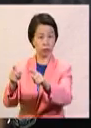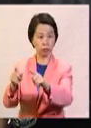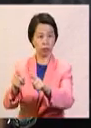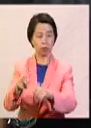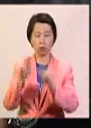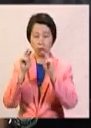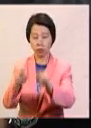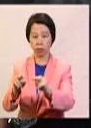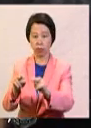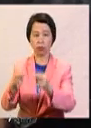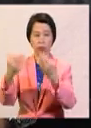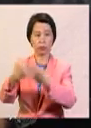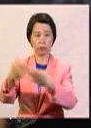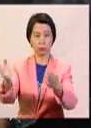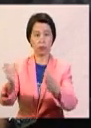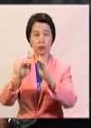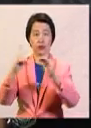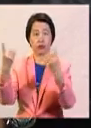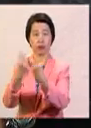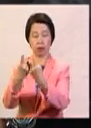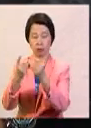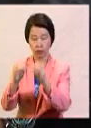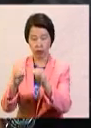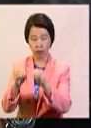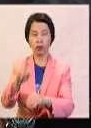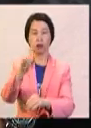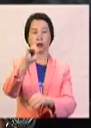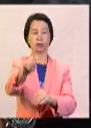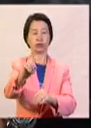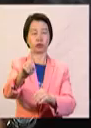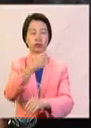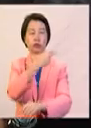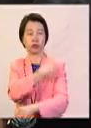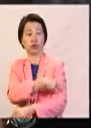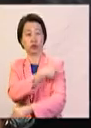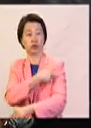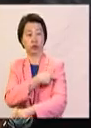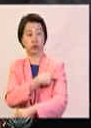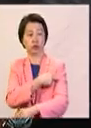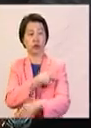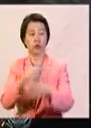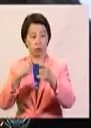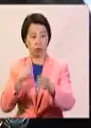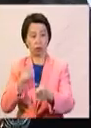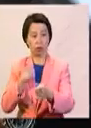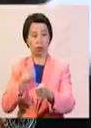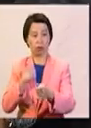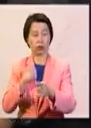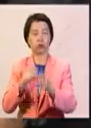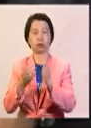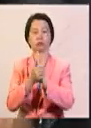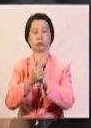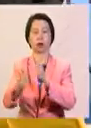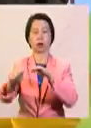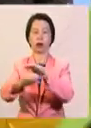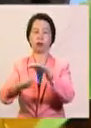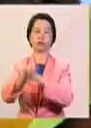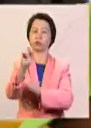melawat salah sebuah bilik bedah, salah sebuah hospital, mereka hanya memiliki peralatan asas yang sudah